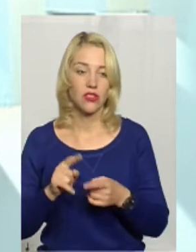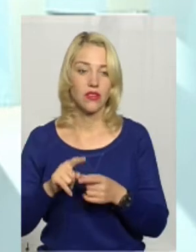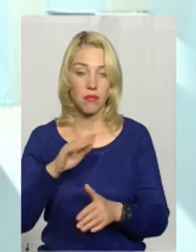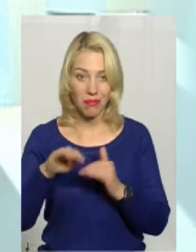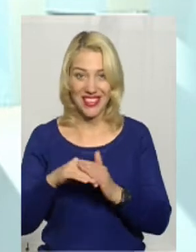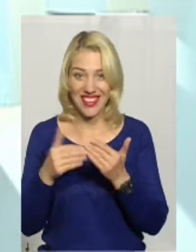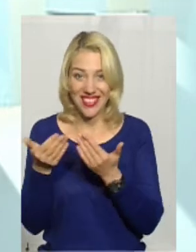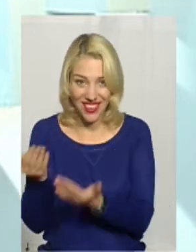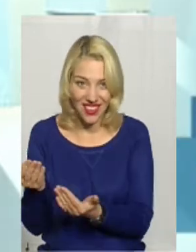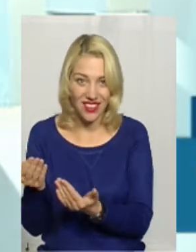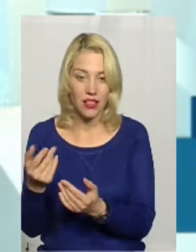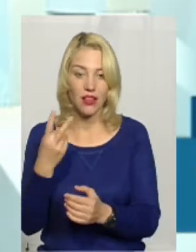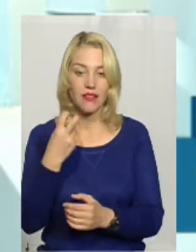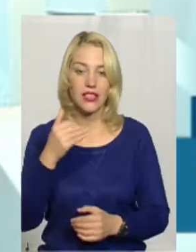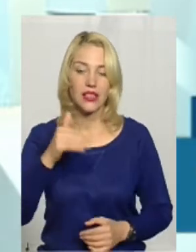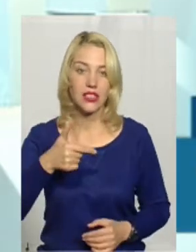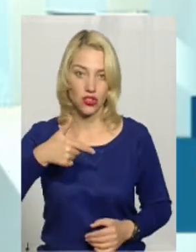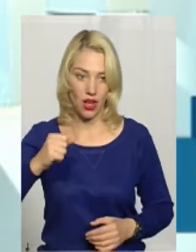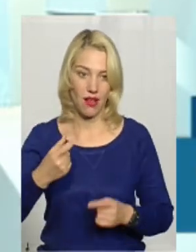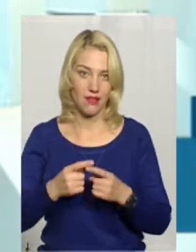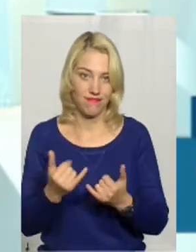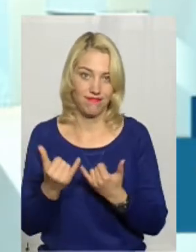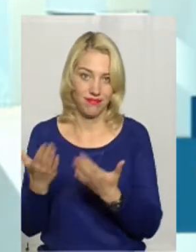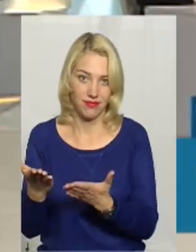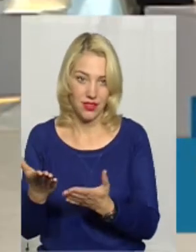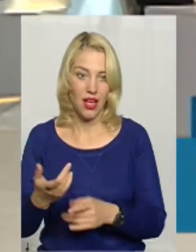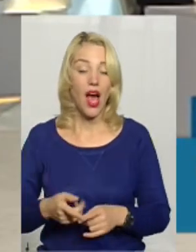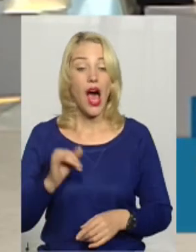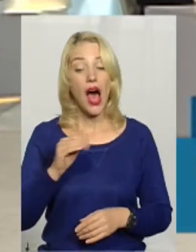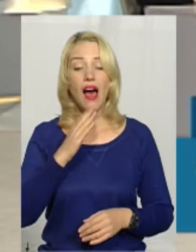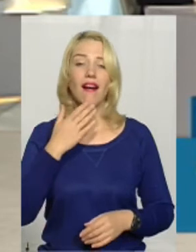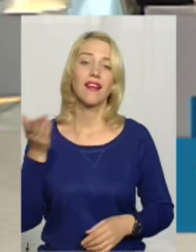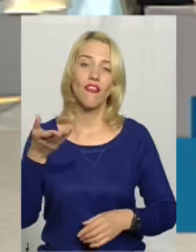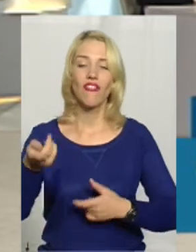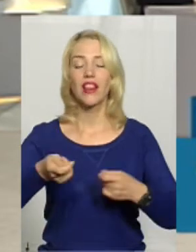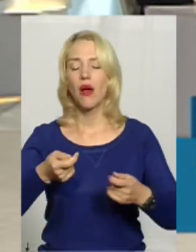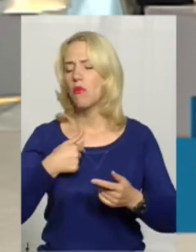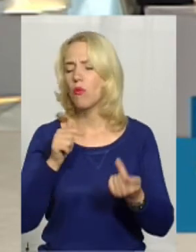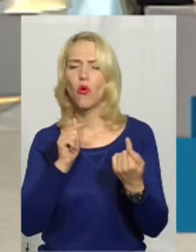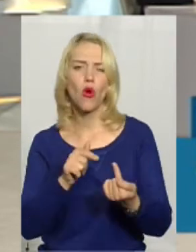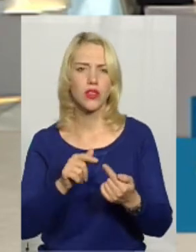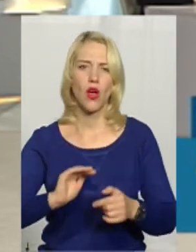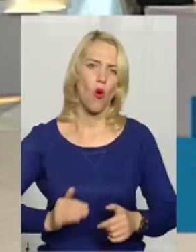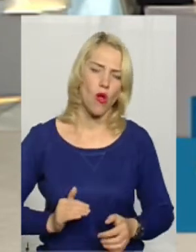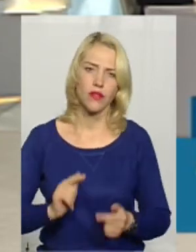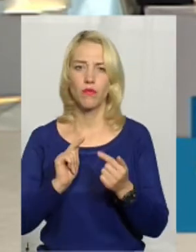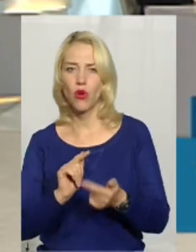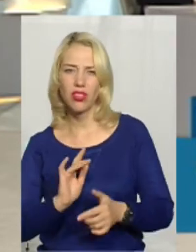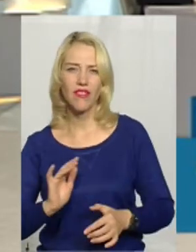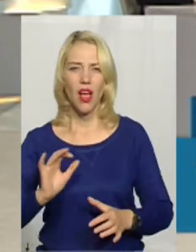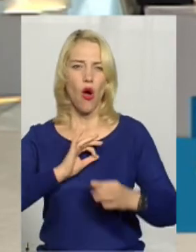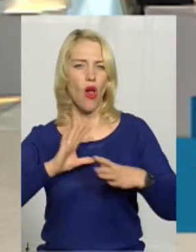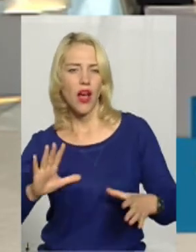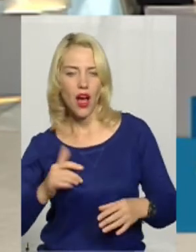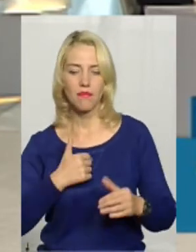них. 200 тисяч гектарів це робиться під них. І під риторику влади, яка каже сьогодні, та ми проти холдингів, ми проти олігархів, ми за